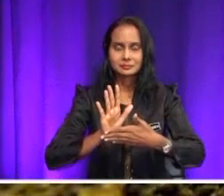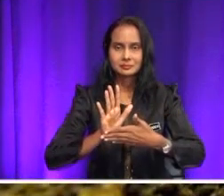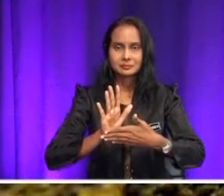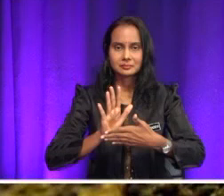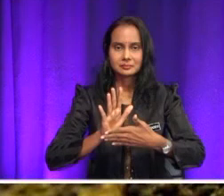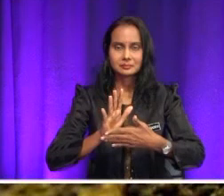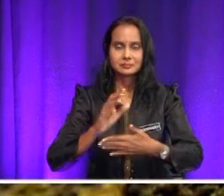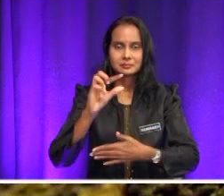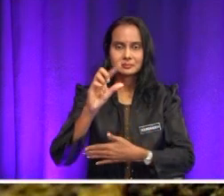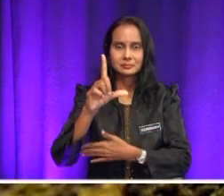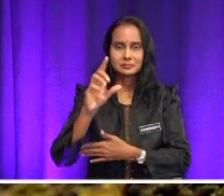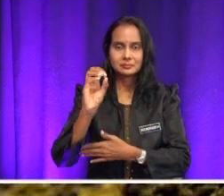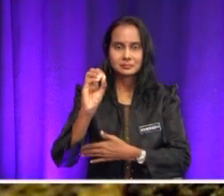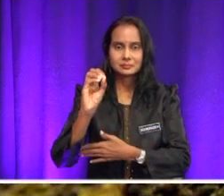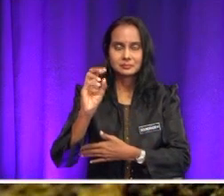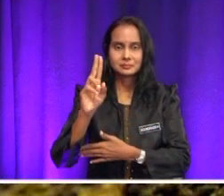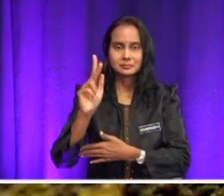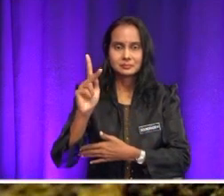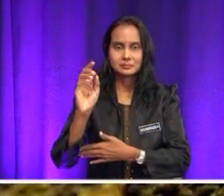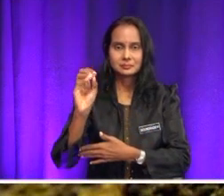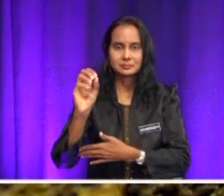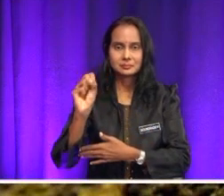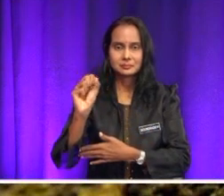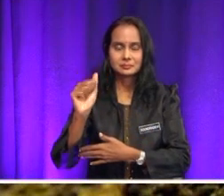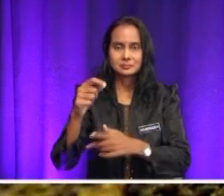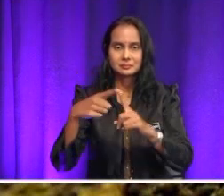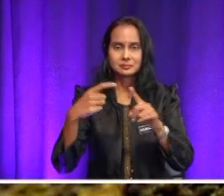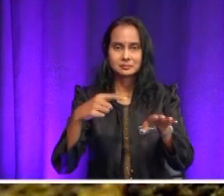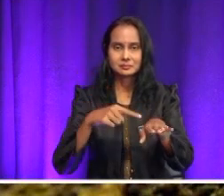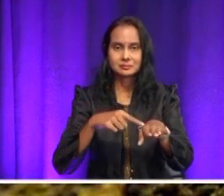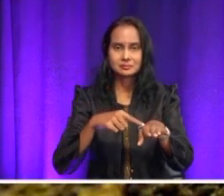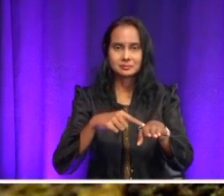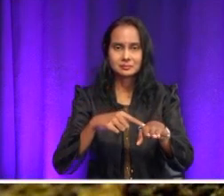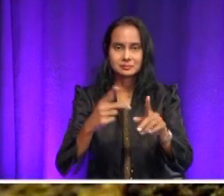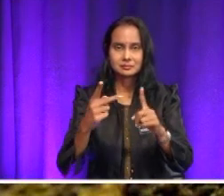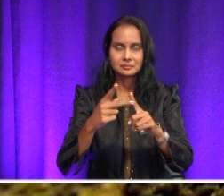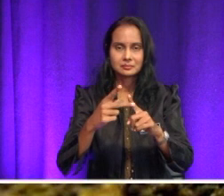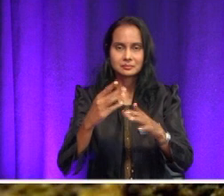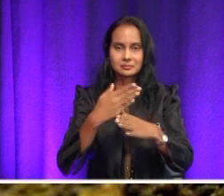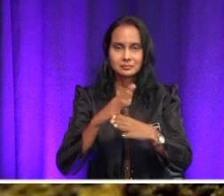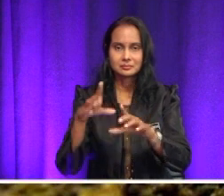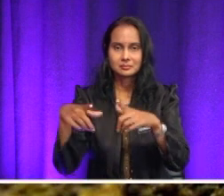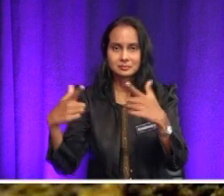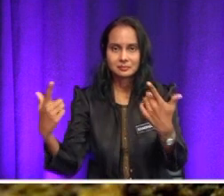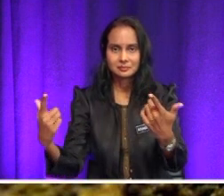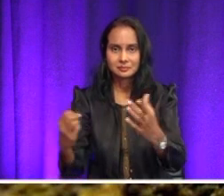glukosa di dalam film dari daun kebahagiaan lain tumbuhan